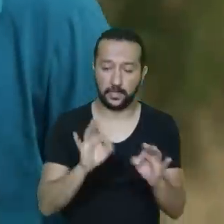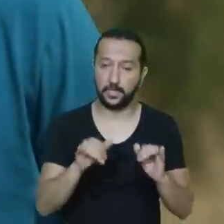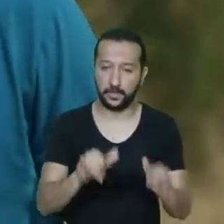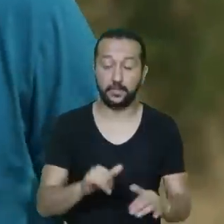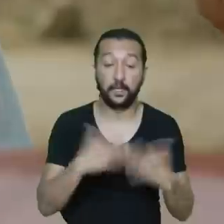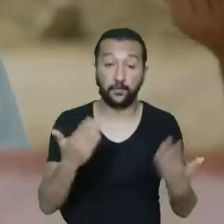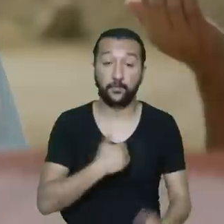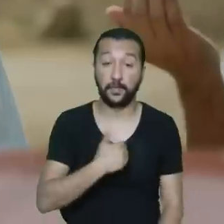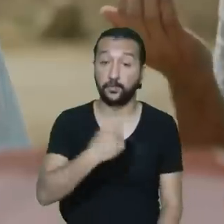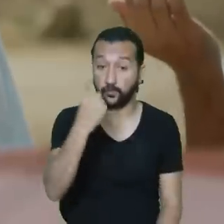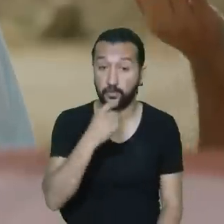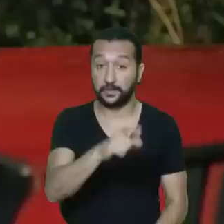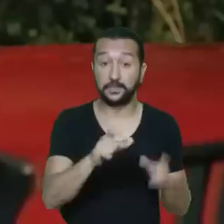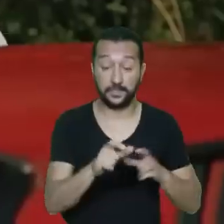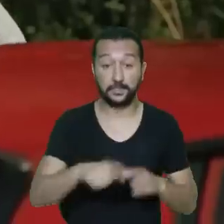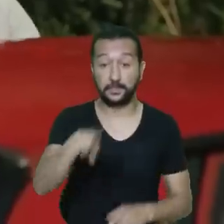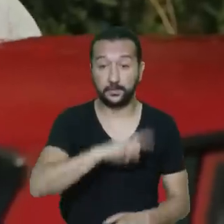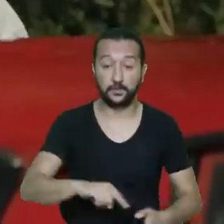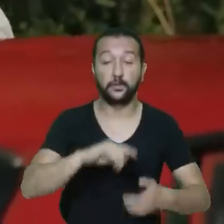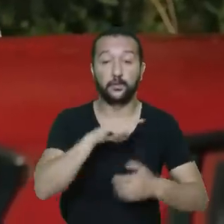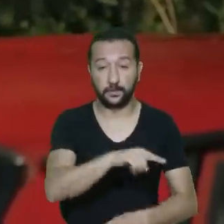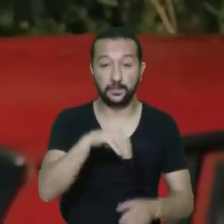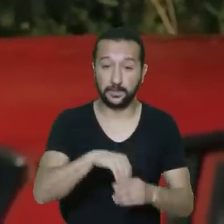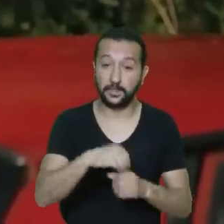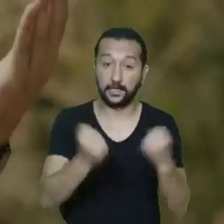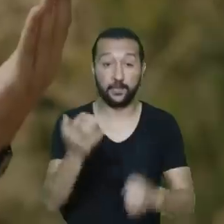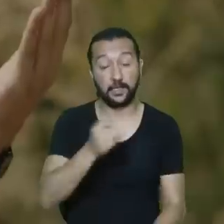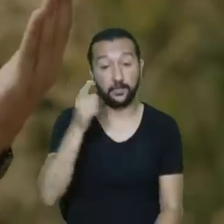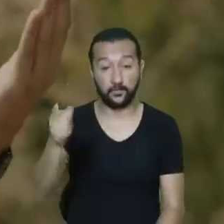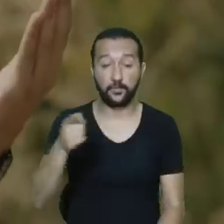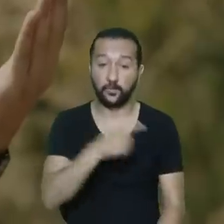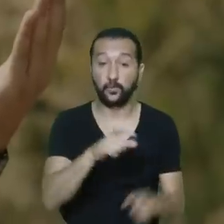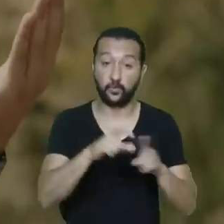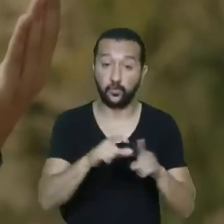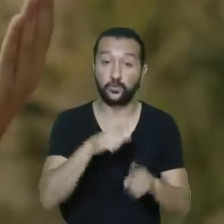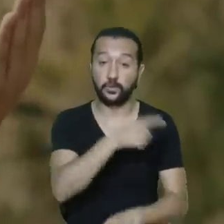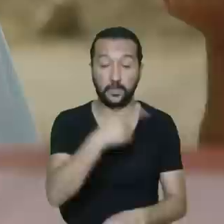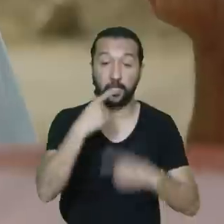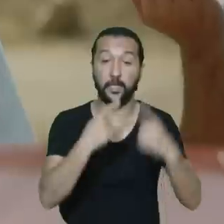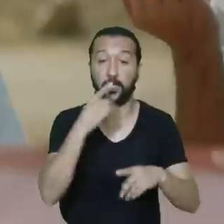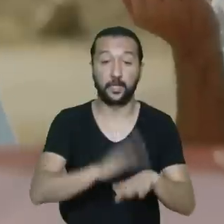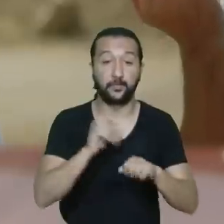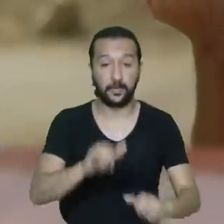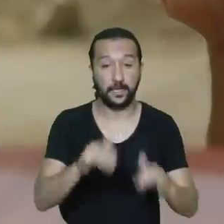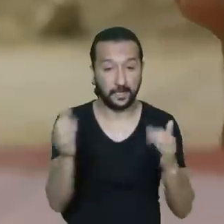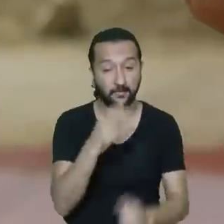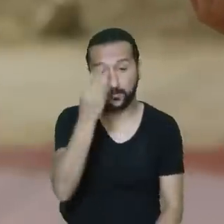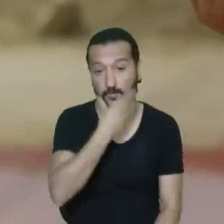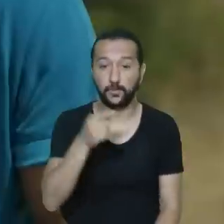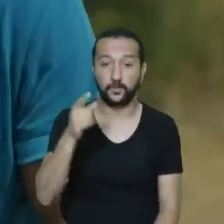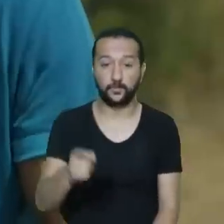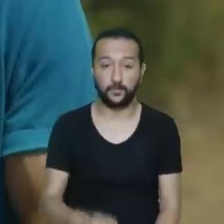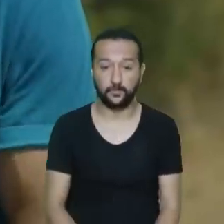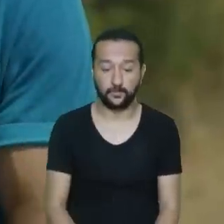Aynen. Ama beni sorarsanız Sadıç'la Kostak Hüseyin'in arabadan alam. Doşlang doşlang deyip duruyor. Ondan alam çok güzel lan